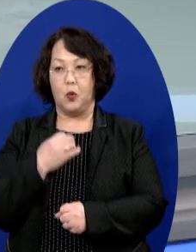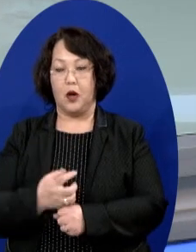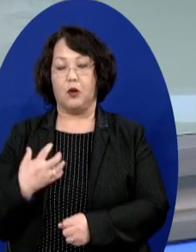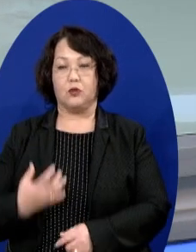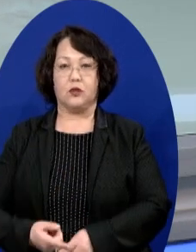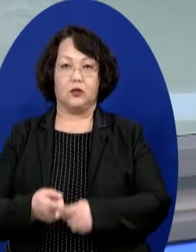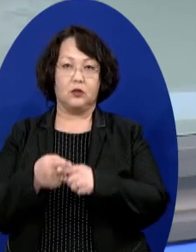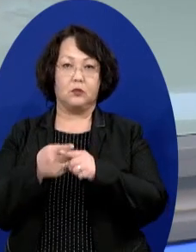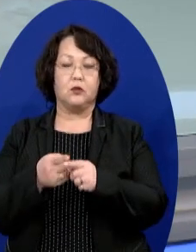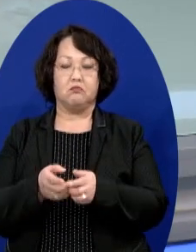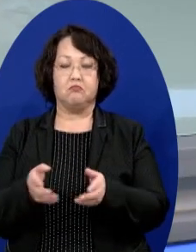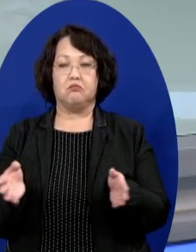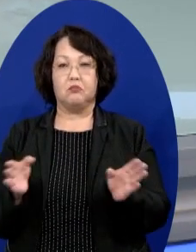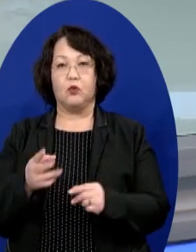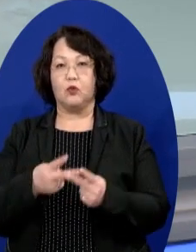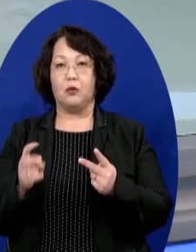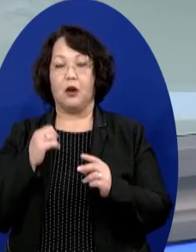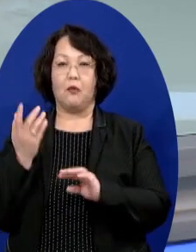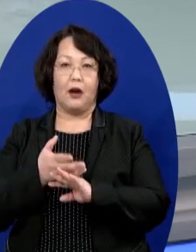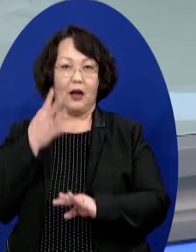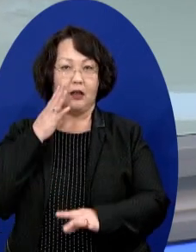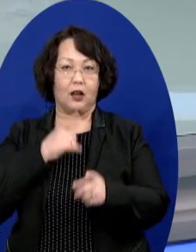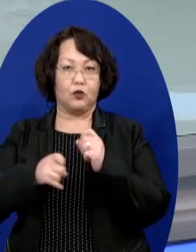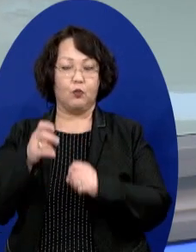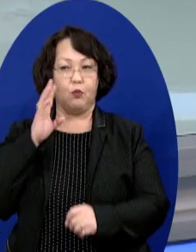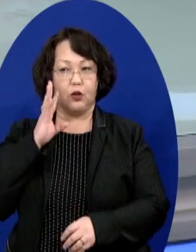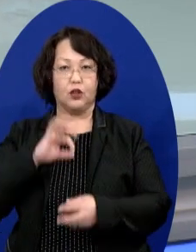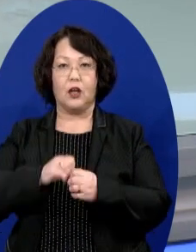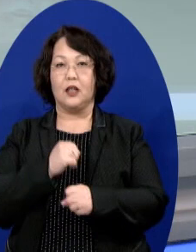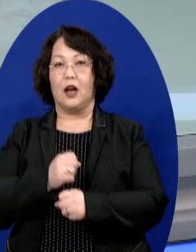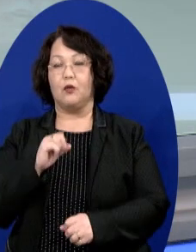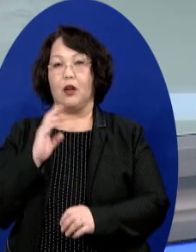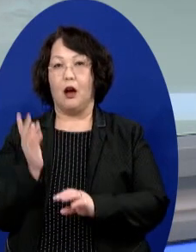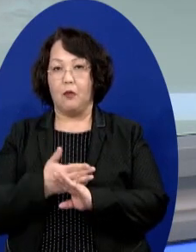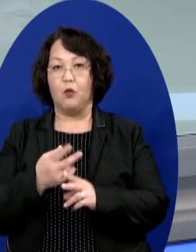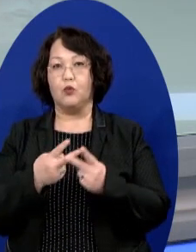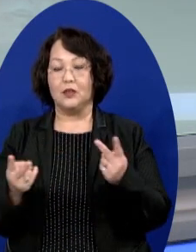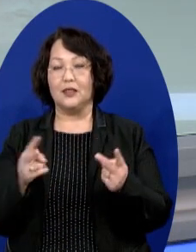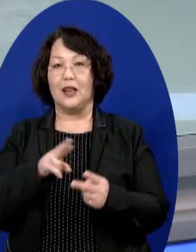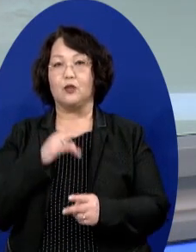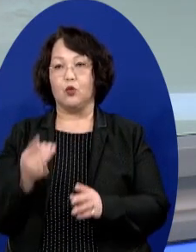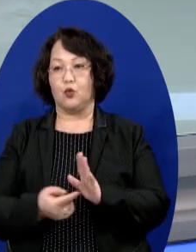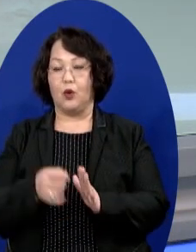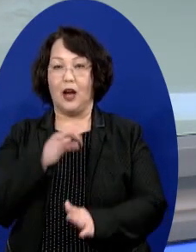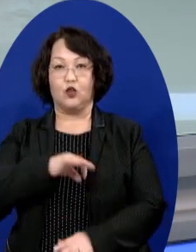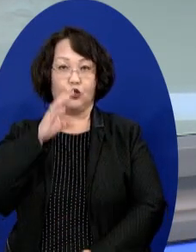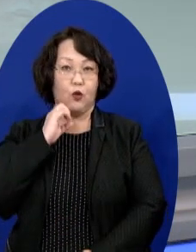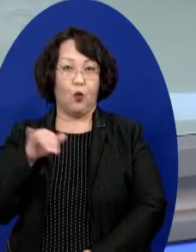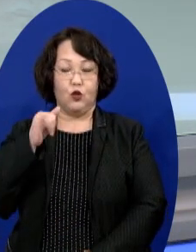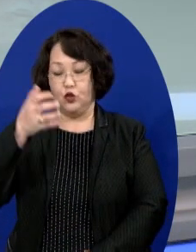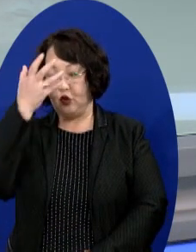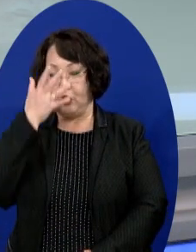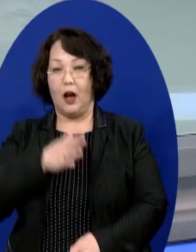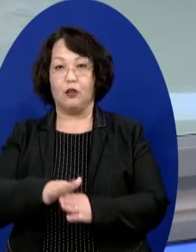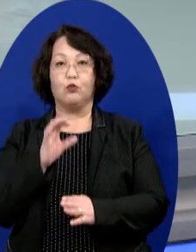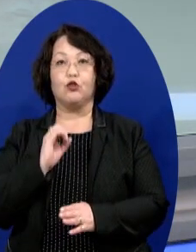хөгжиж байна. Үндэсний аюулгүй байдлын бодлоод гадаад бодлогын үзэл баримтлалд тусгасан аюулгүй байдал үндэсний язгуур ашиг сонирхлыг улс төр